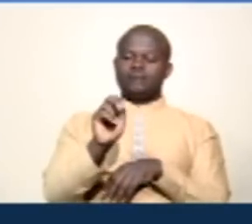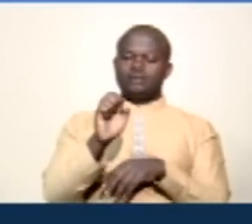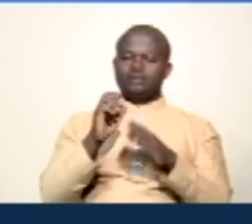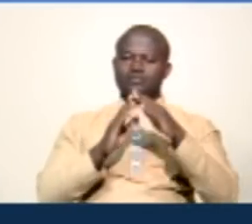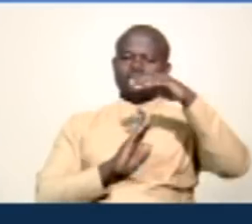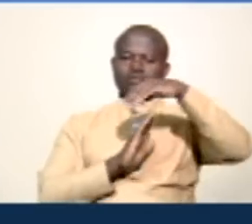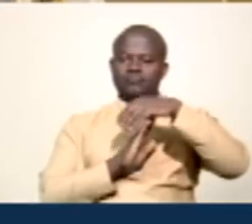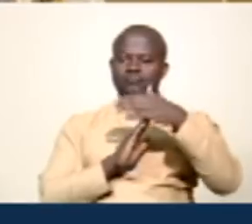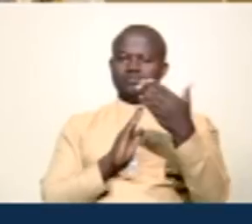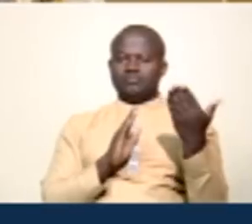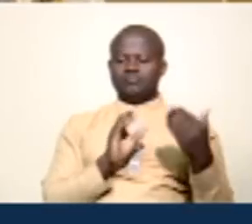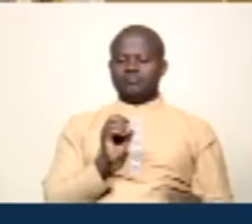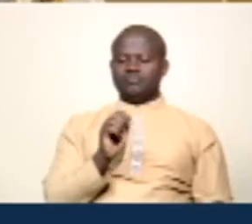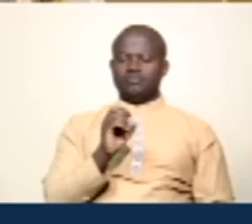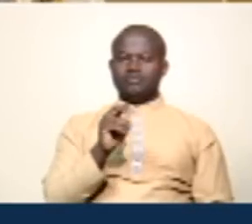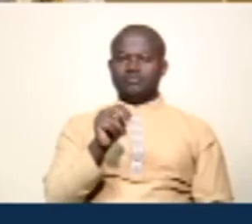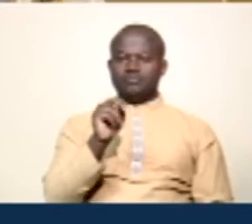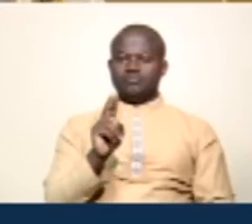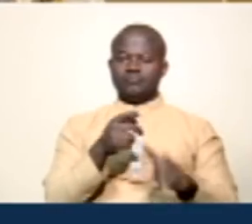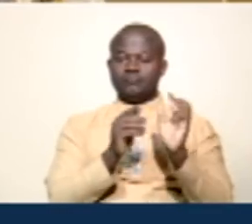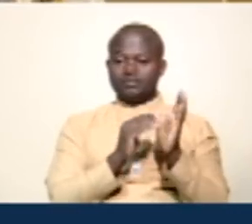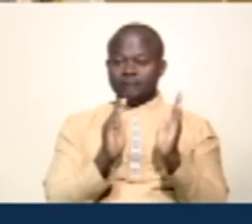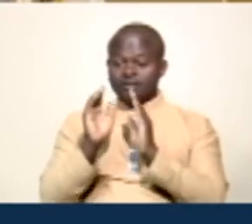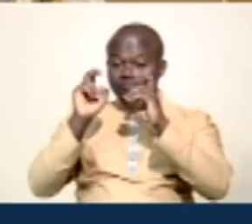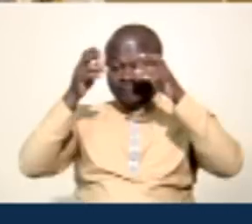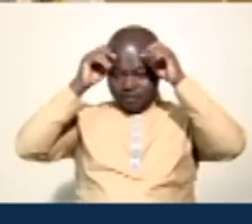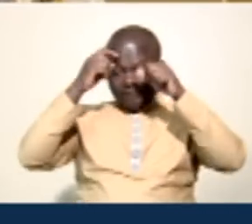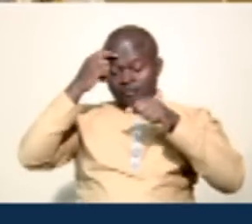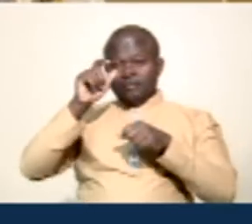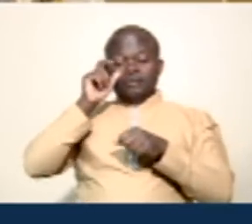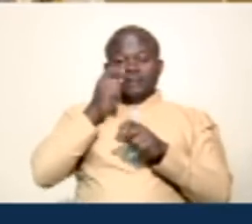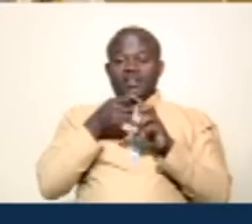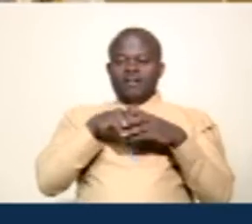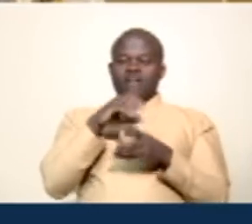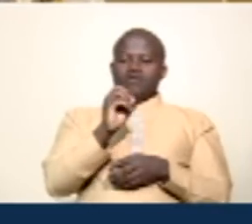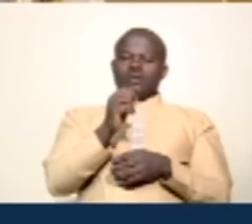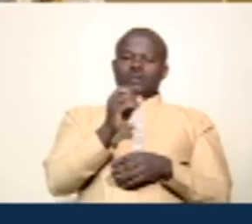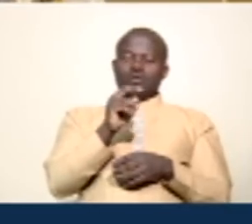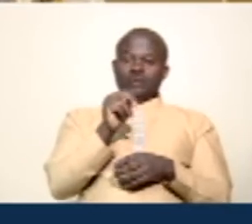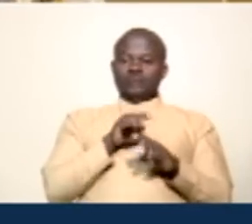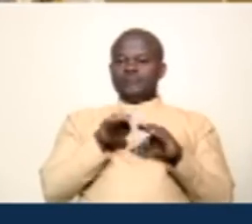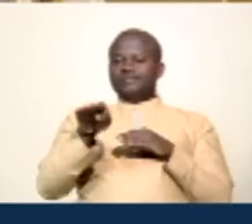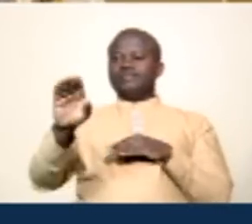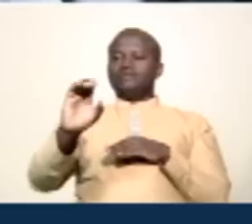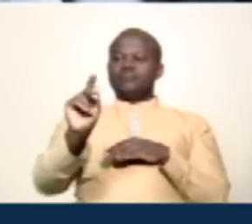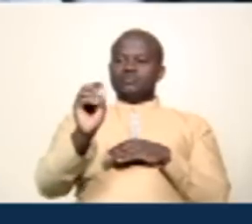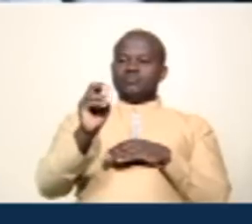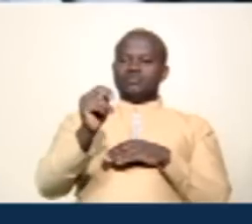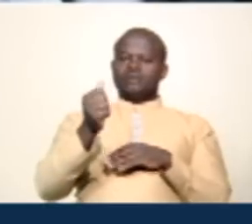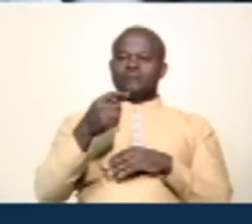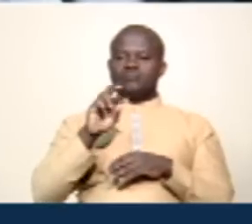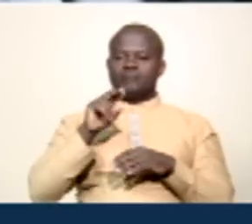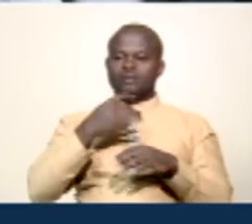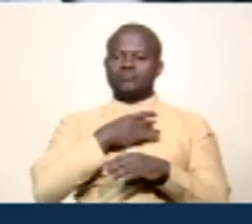mukuru Cotonou. Bikaba biteganyijwe kandi ko Perezida Paul Kagame ava Cotonou kuri iki cyumweru yerekeza i Conakry naho mu